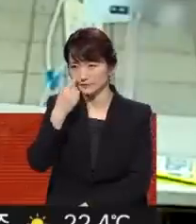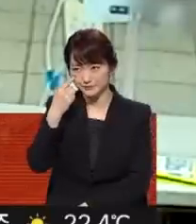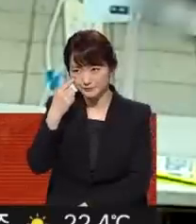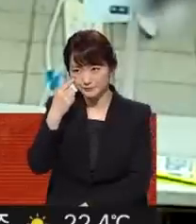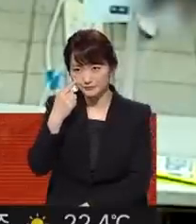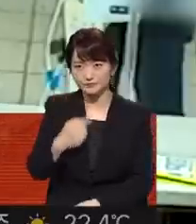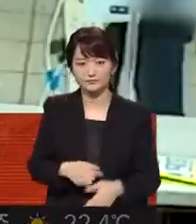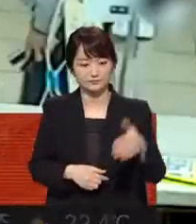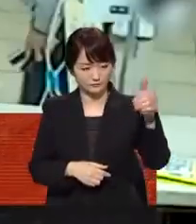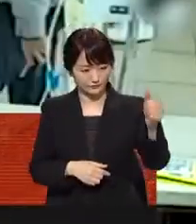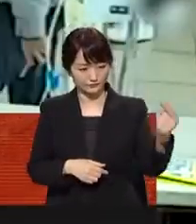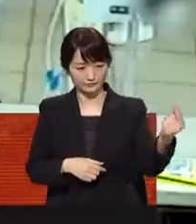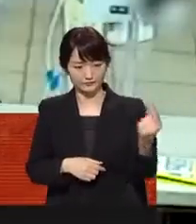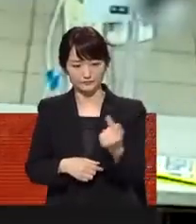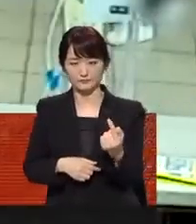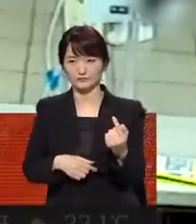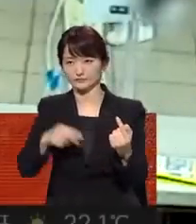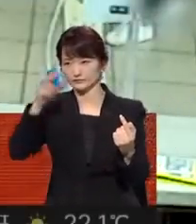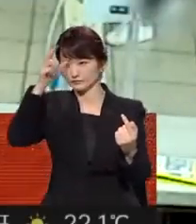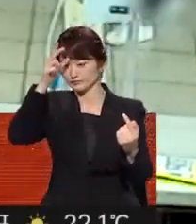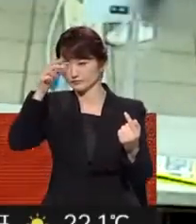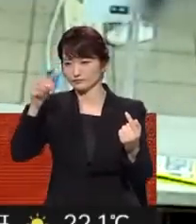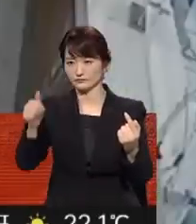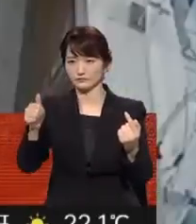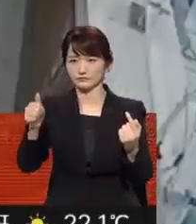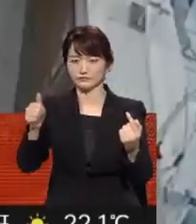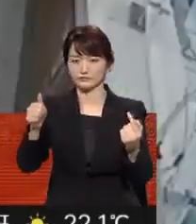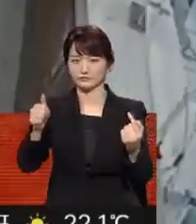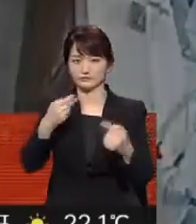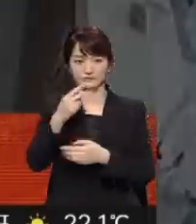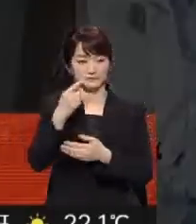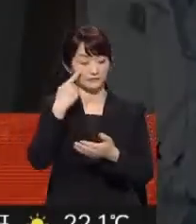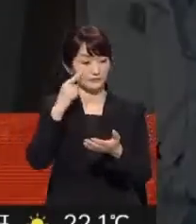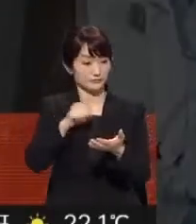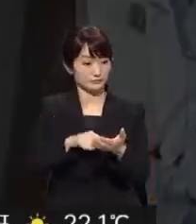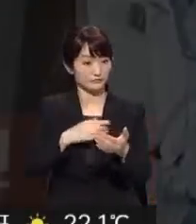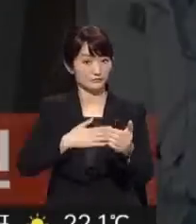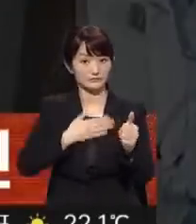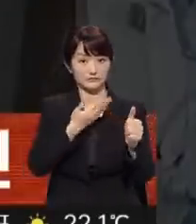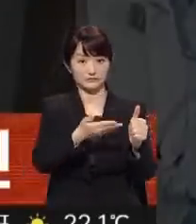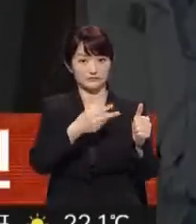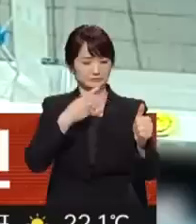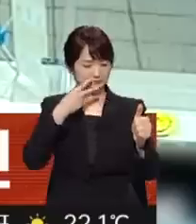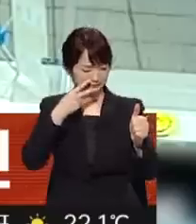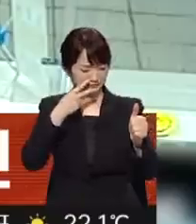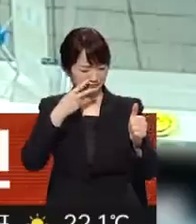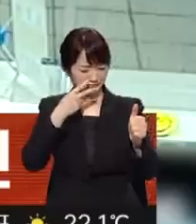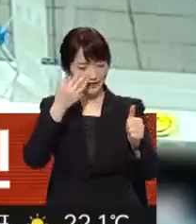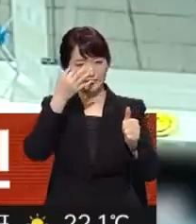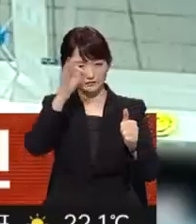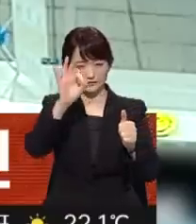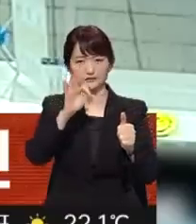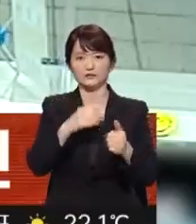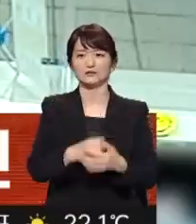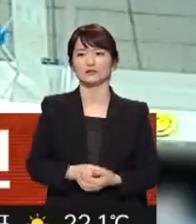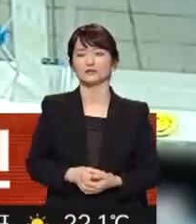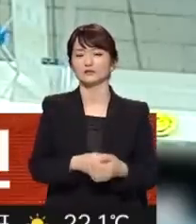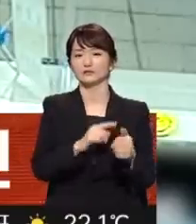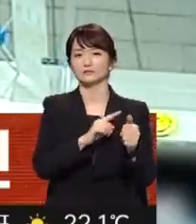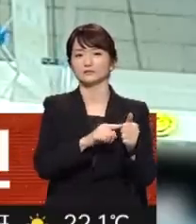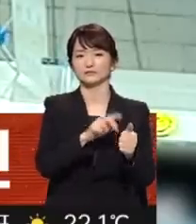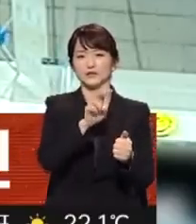주인이 지구대에 들어왔는데 경찰이 대마초 발견 사실 알리니까 대마 소지랑 흡연 사실을 인정했습니다. 경찰이 이